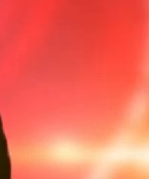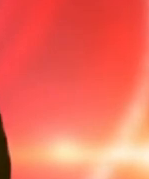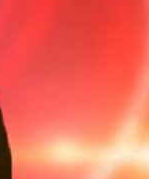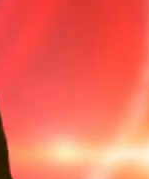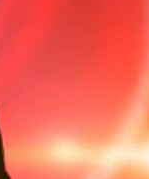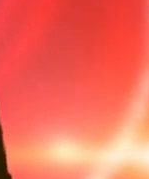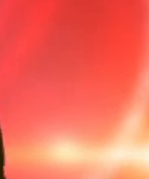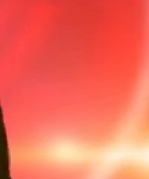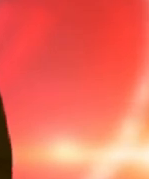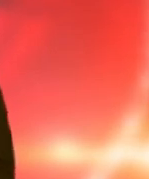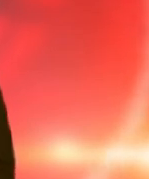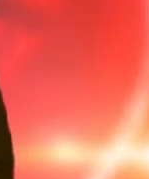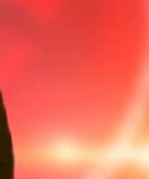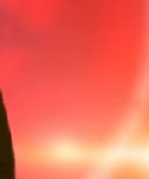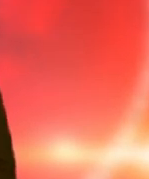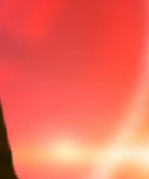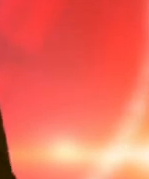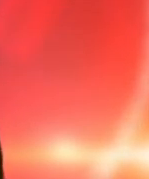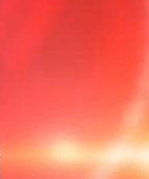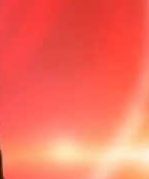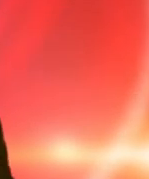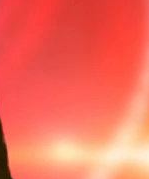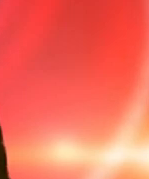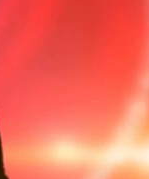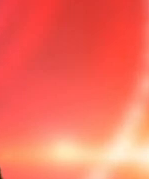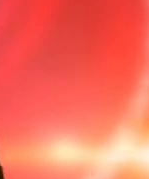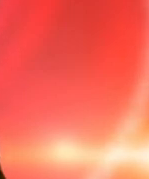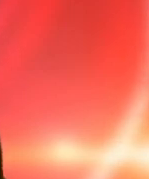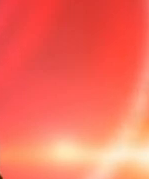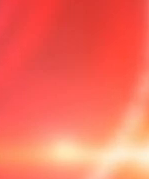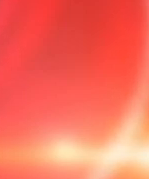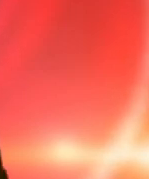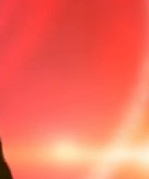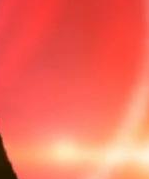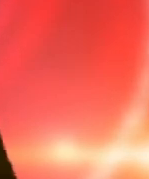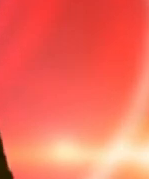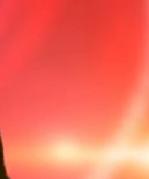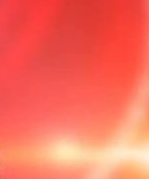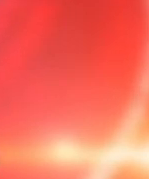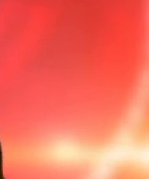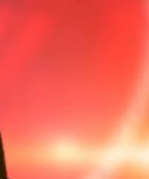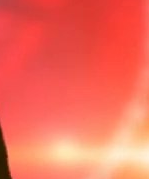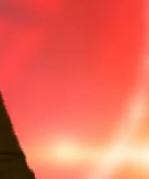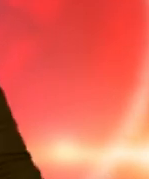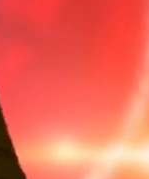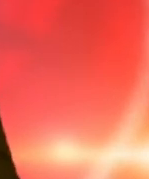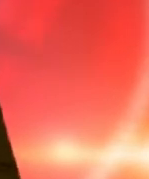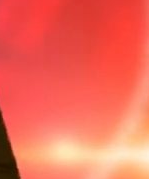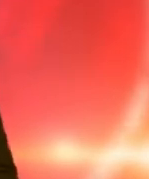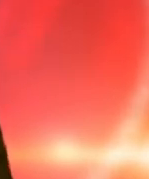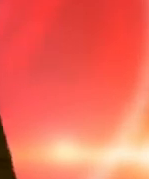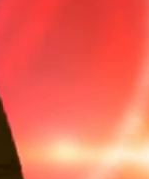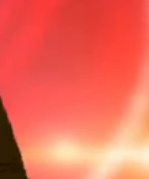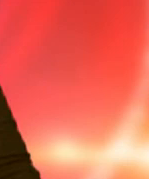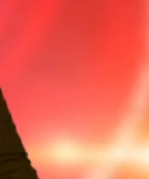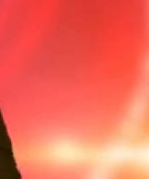Inspectoratul Național de Securitate Publică a demarat o campanie de informare și sensibilizare a participanților la traficul rutier. Acțiunea